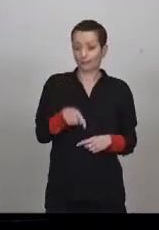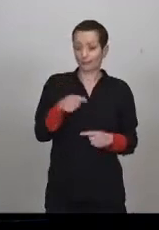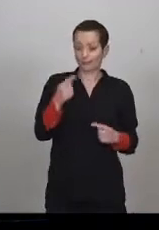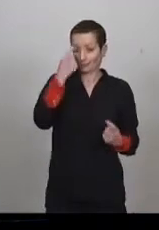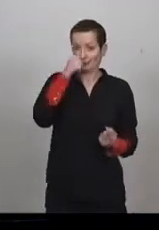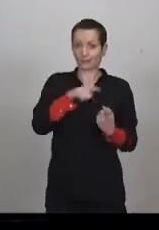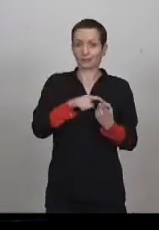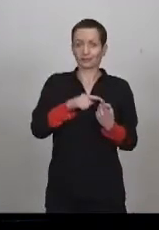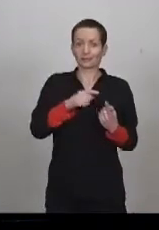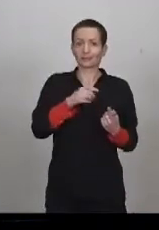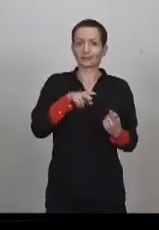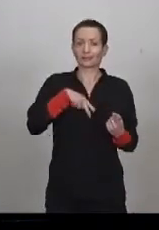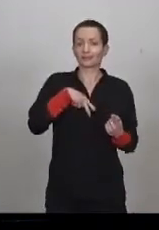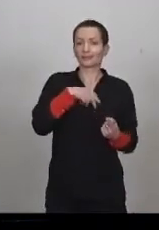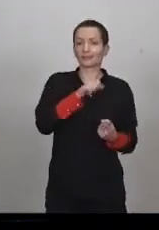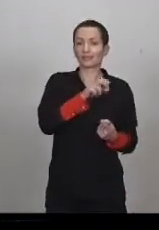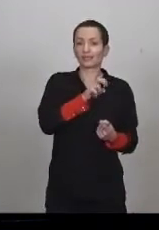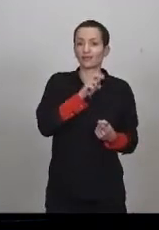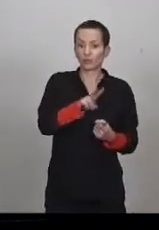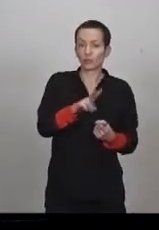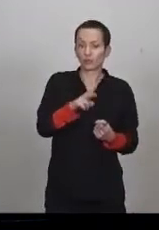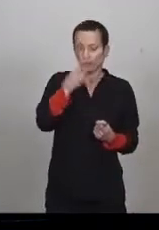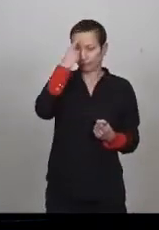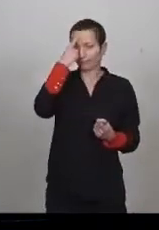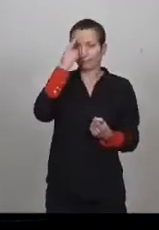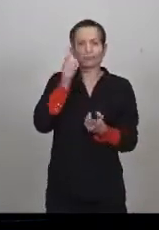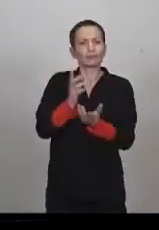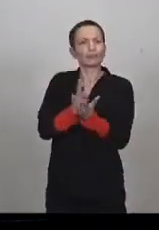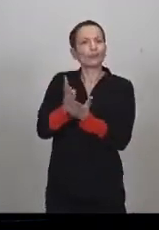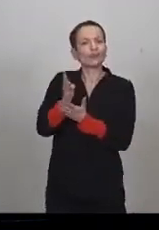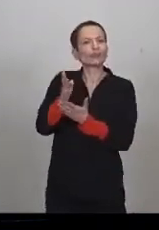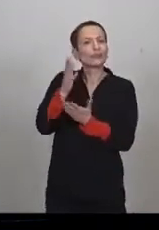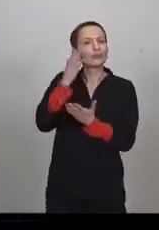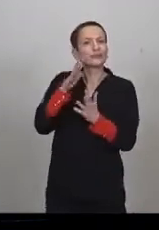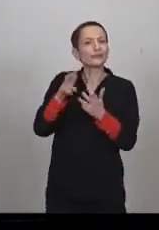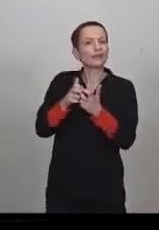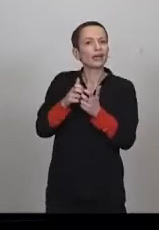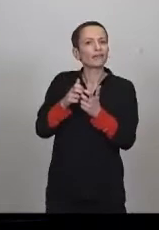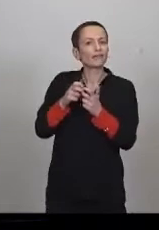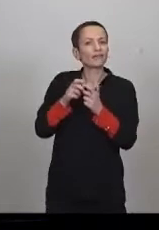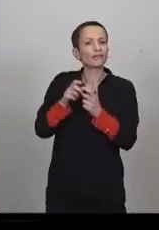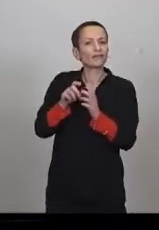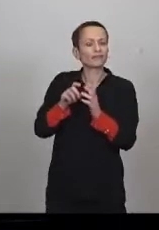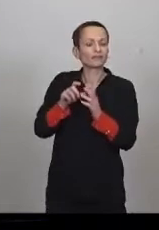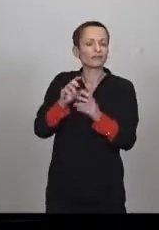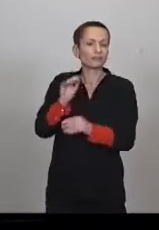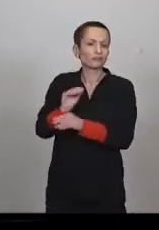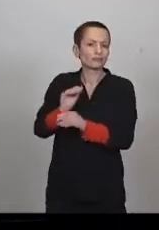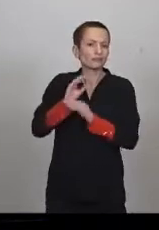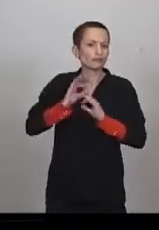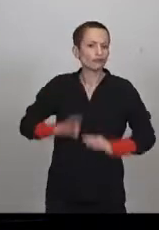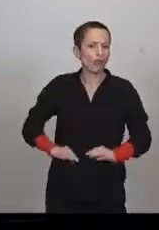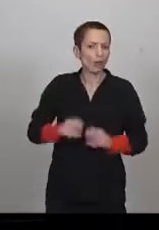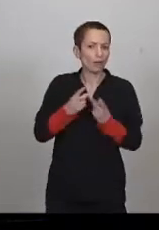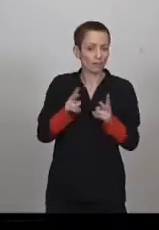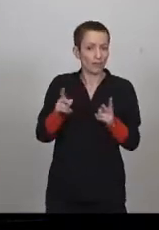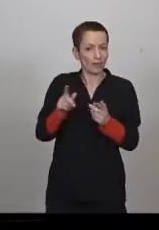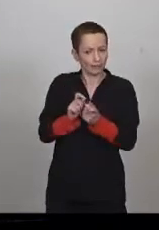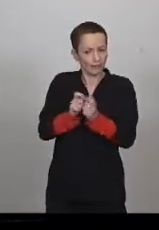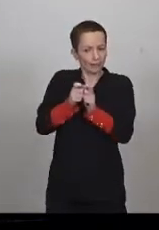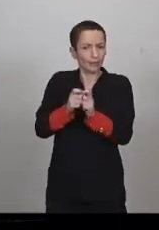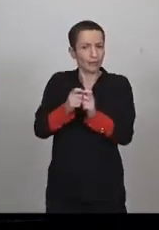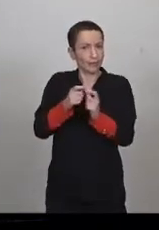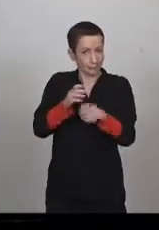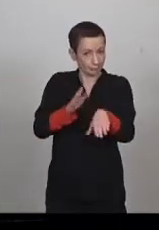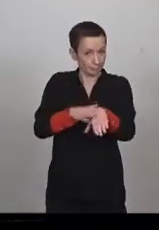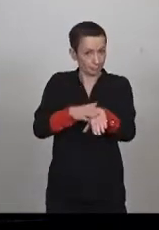Notre CIVU m'offre l'occasion d'évoquer ici votre projet de réviser les tarifs de la restauration scolaire de notre ville. Pour mémoire,